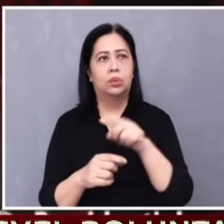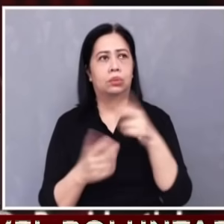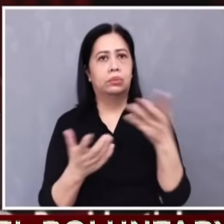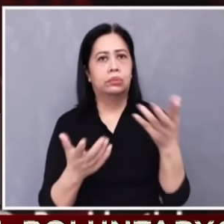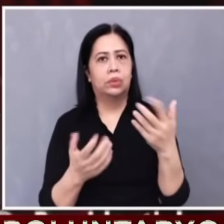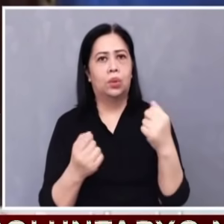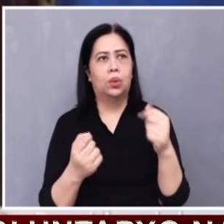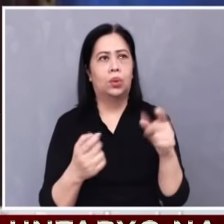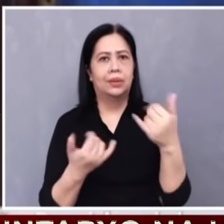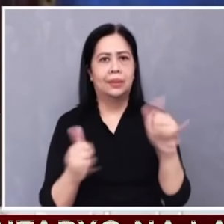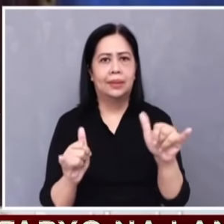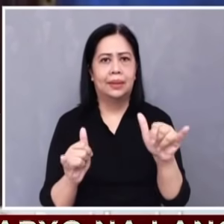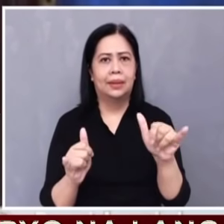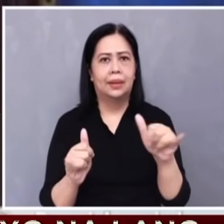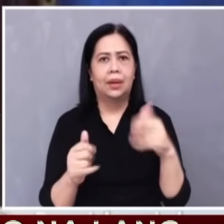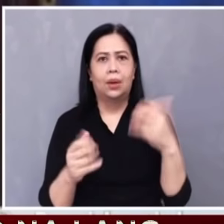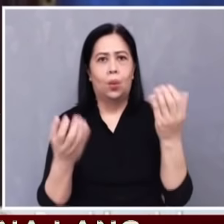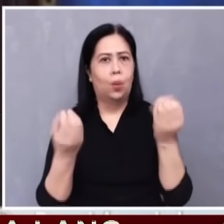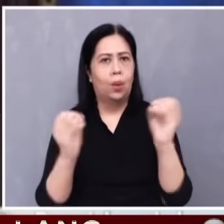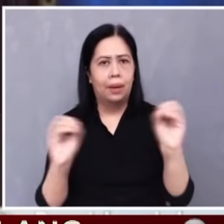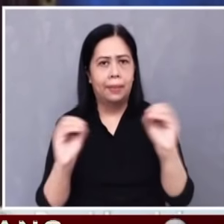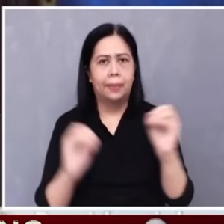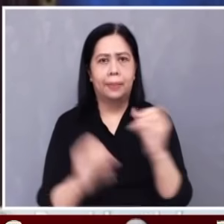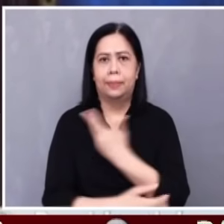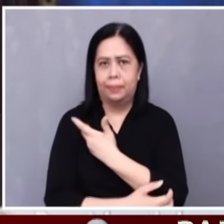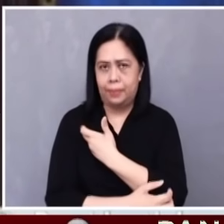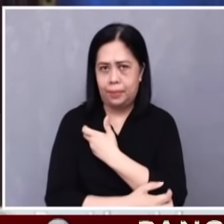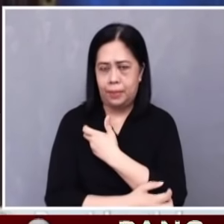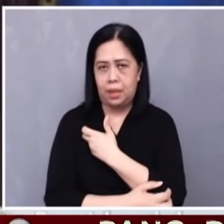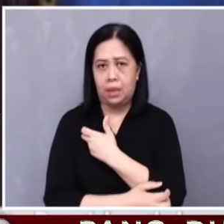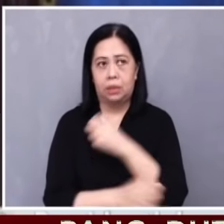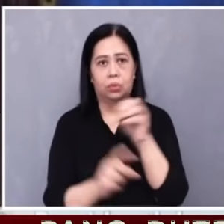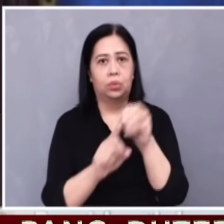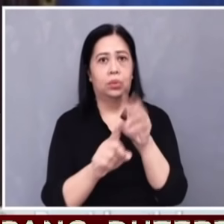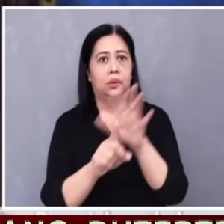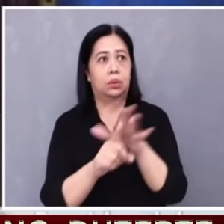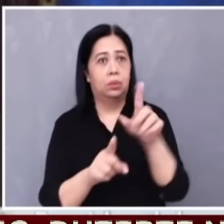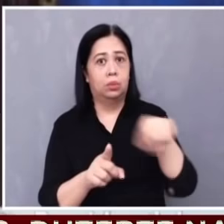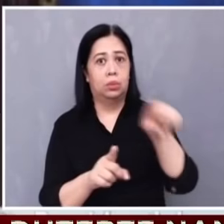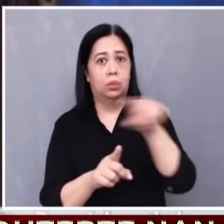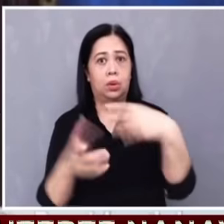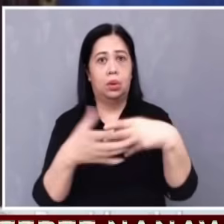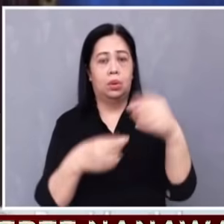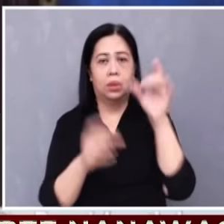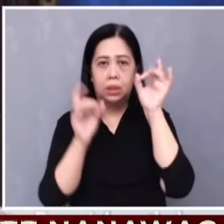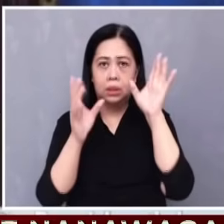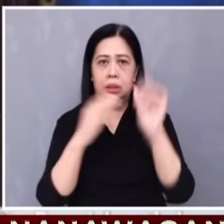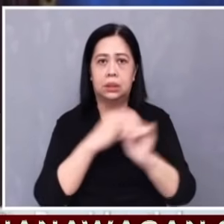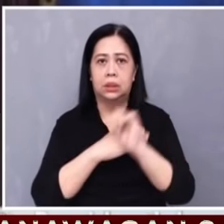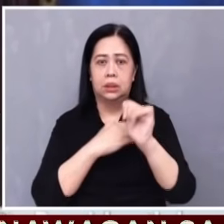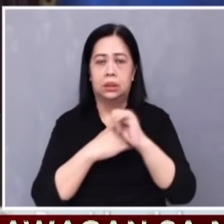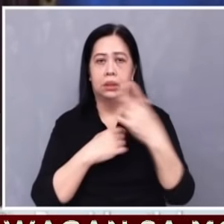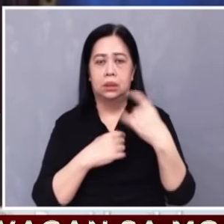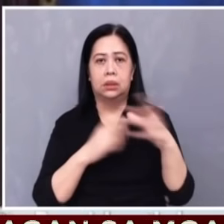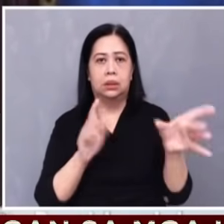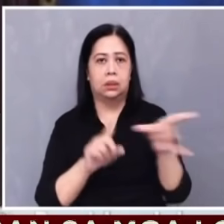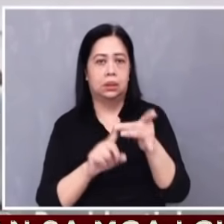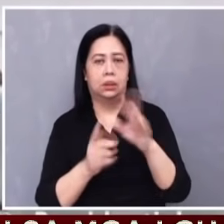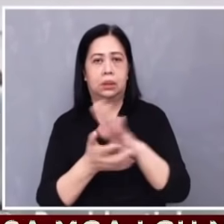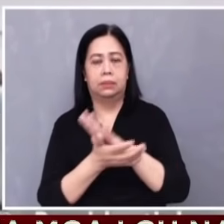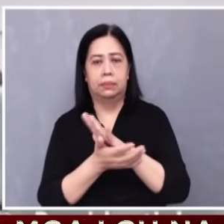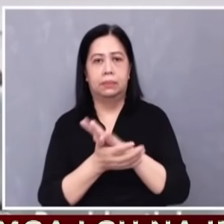still unvaccinated to be exposed to the risk of getting COVID-19 in public